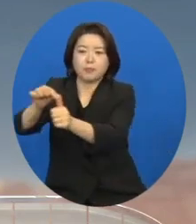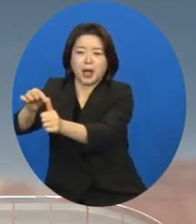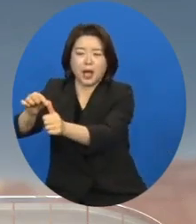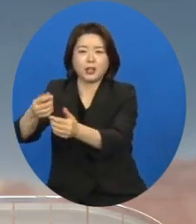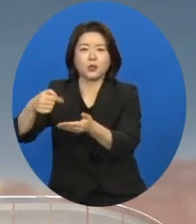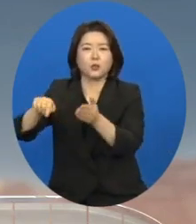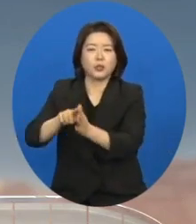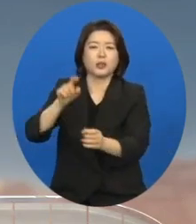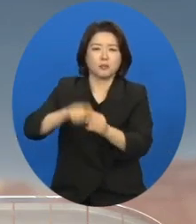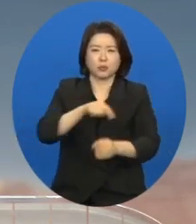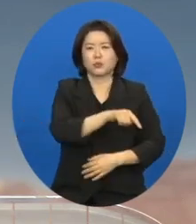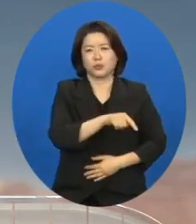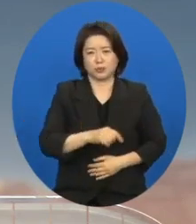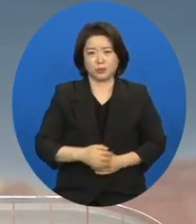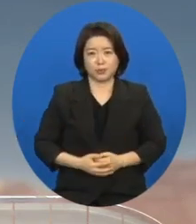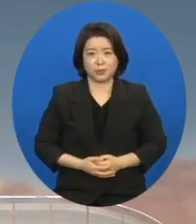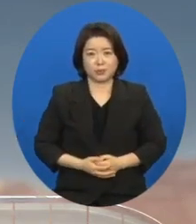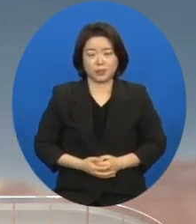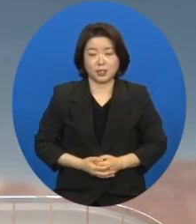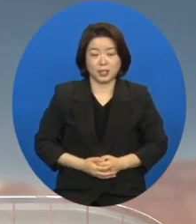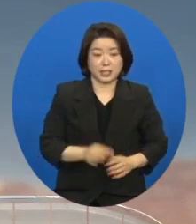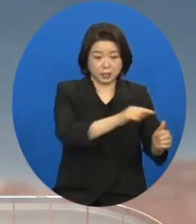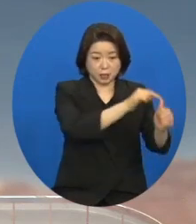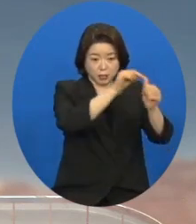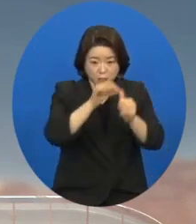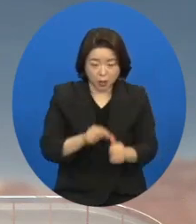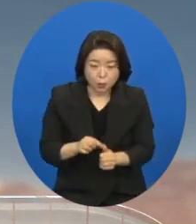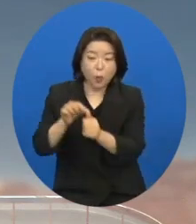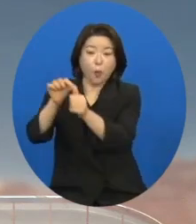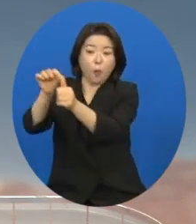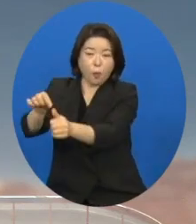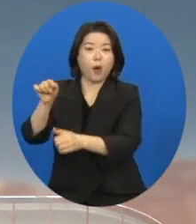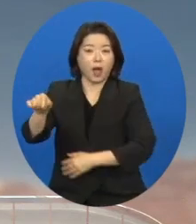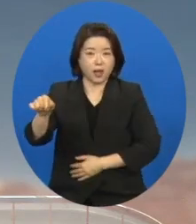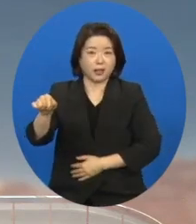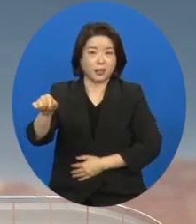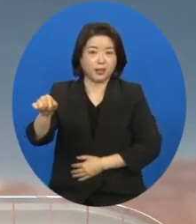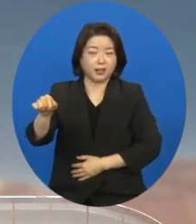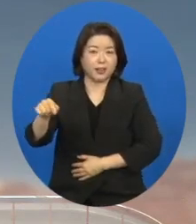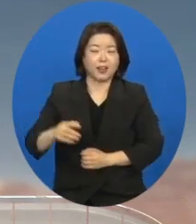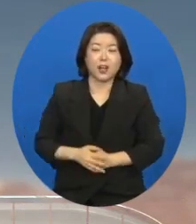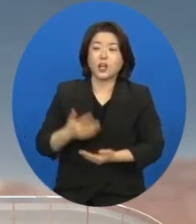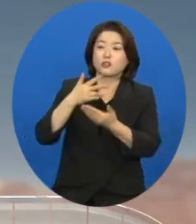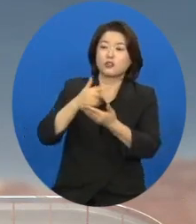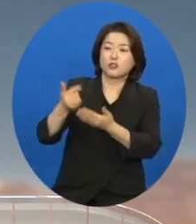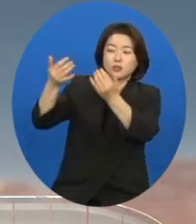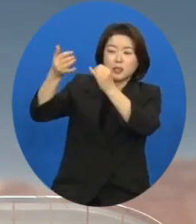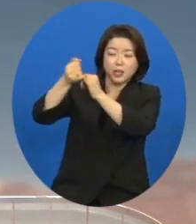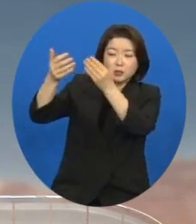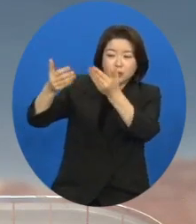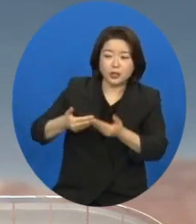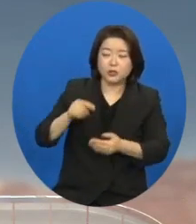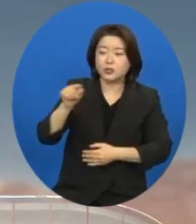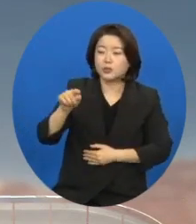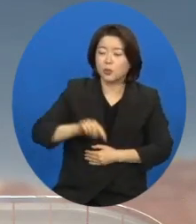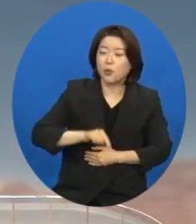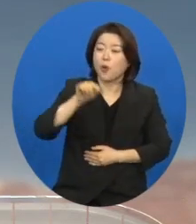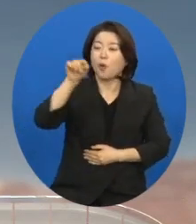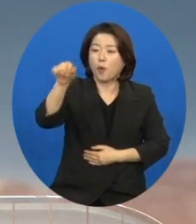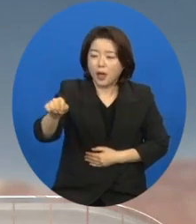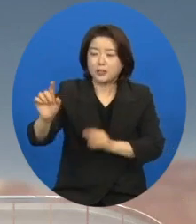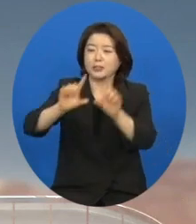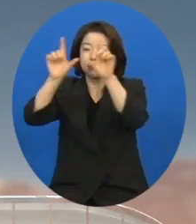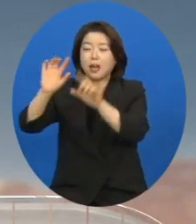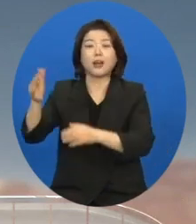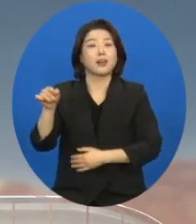그러니까 중요한 것은 건짐 받고 들어가야 되거든요. 주님과 동행하며 주님이 약속하신 땅에서 살아야 되거든요. 근데 말씀한